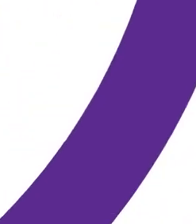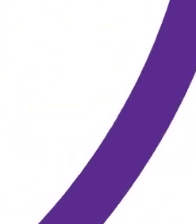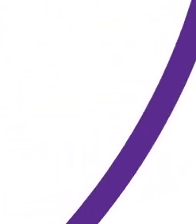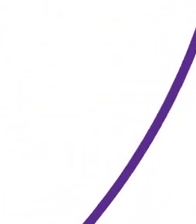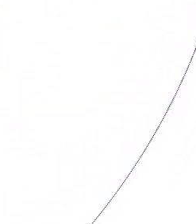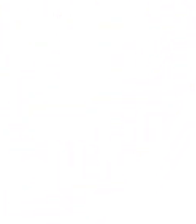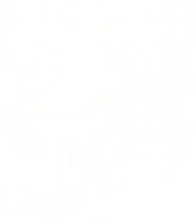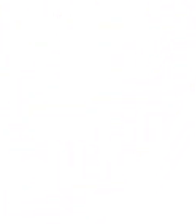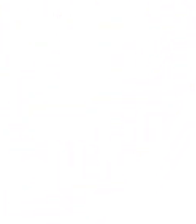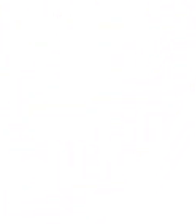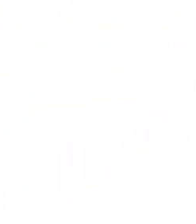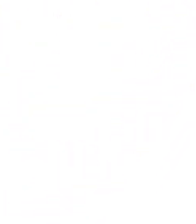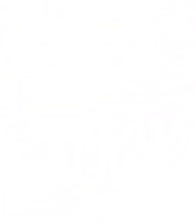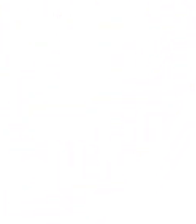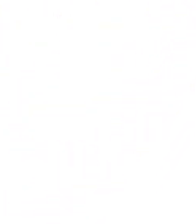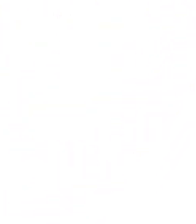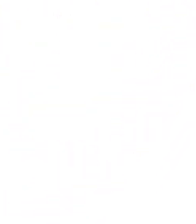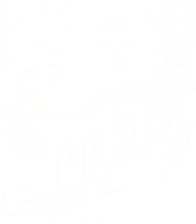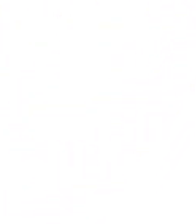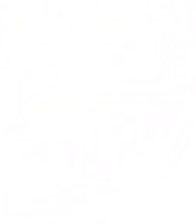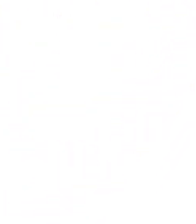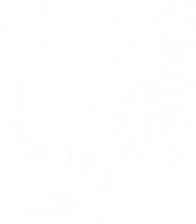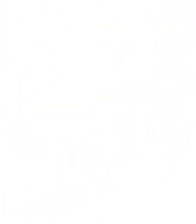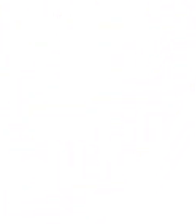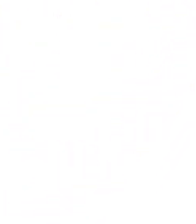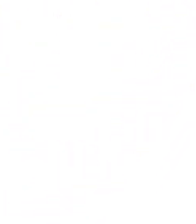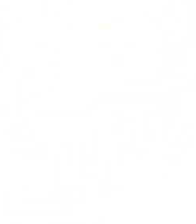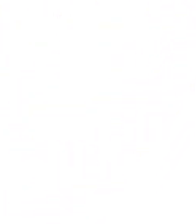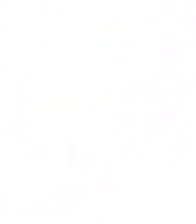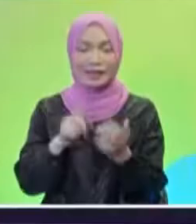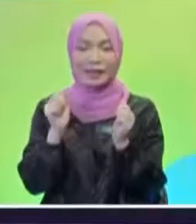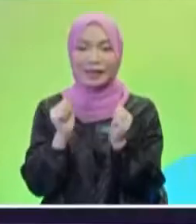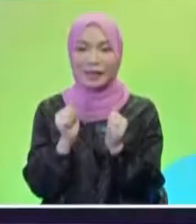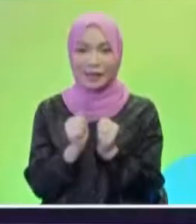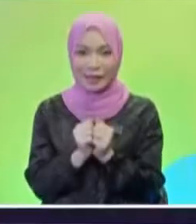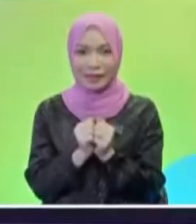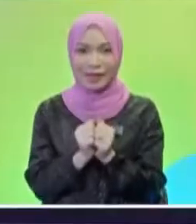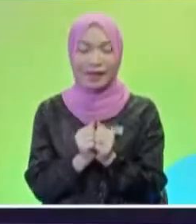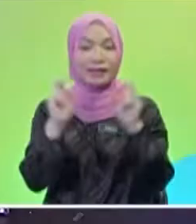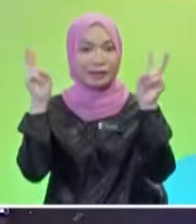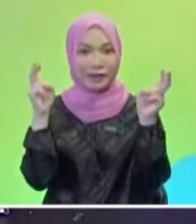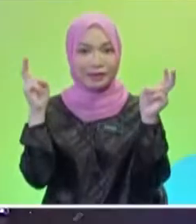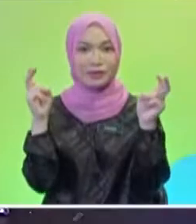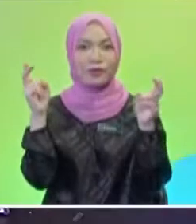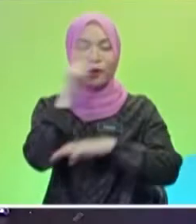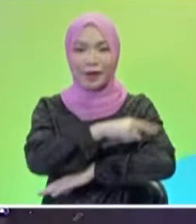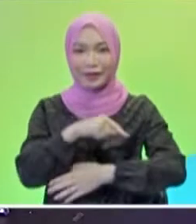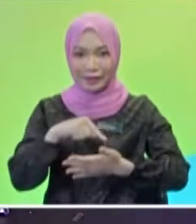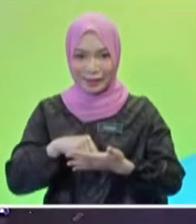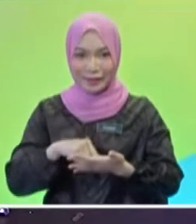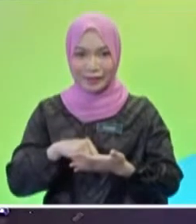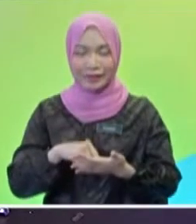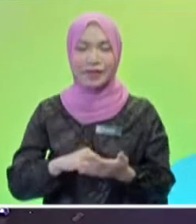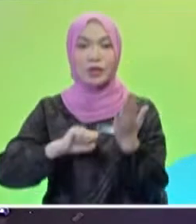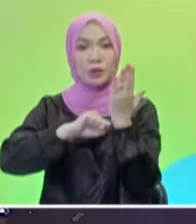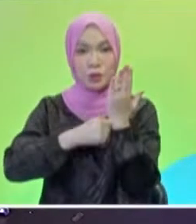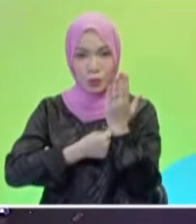Hai Sidik TV GPM CCD pertanyaan boleh-boleh dalam list